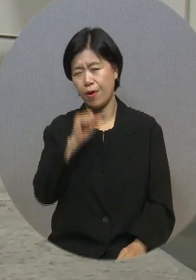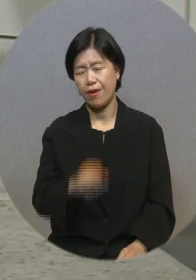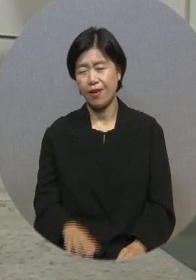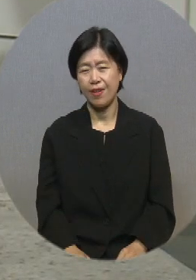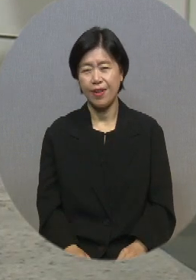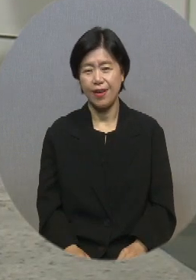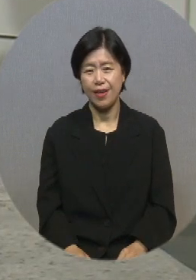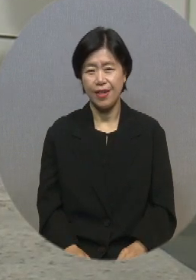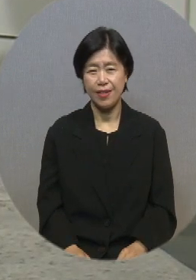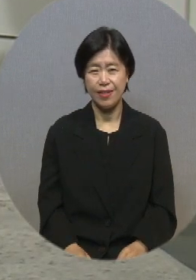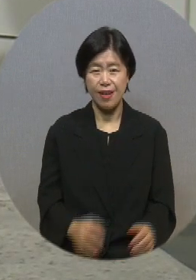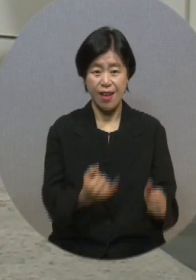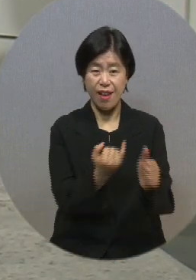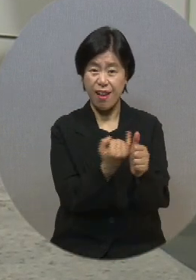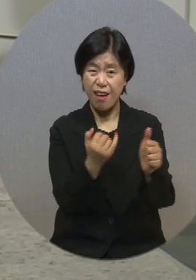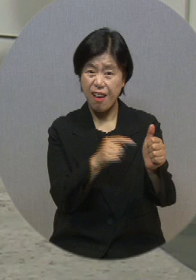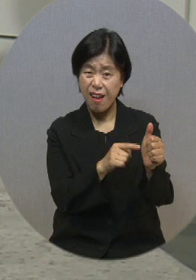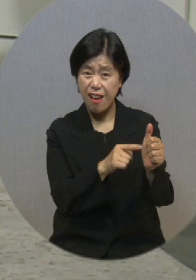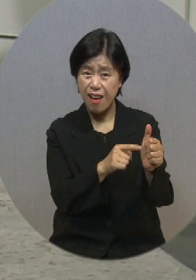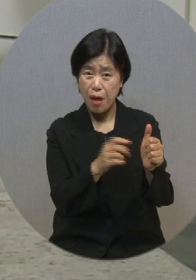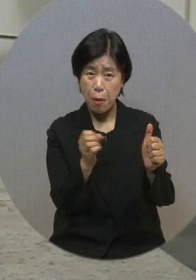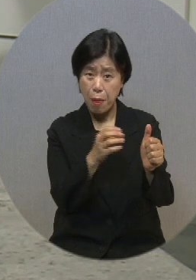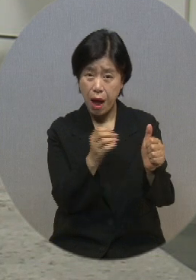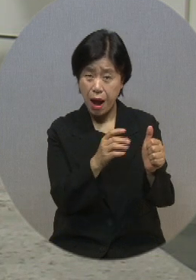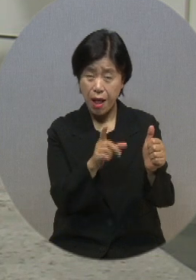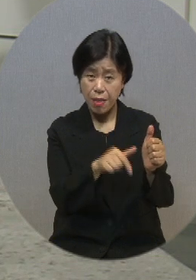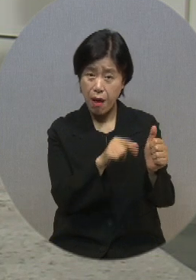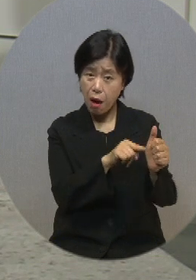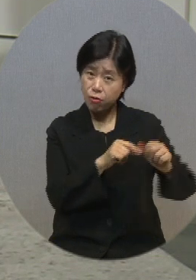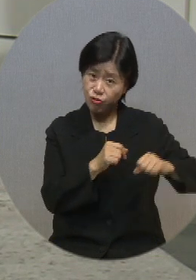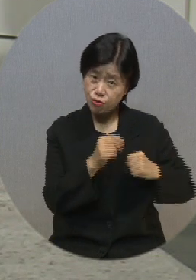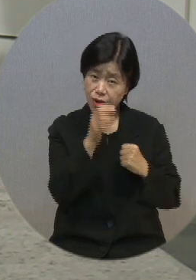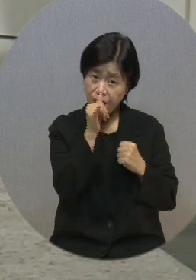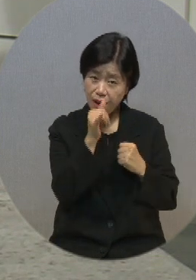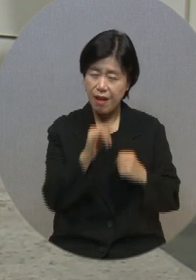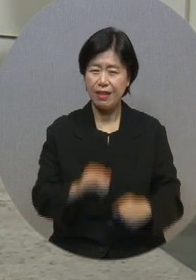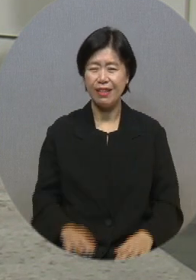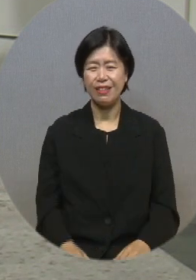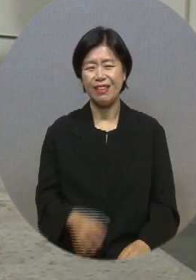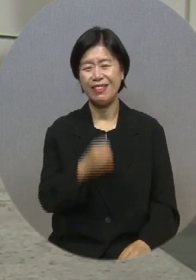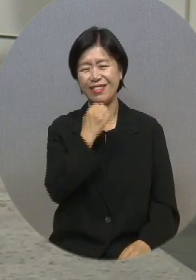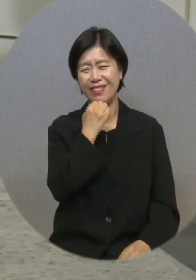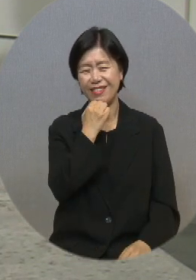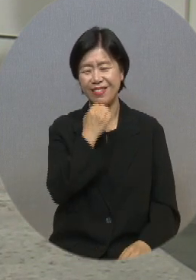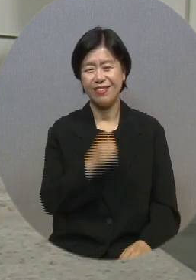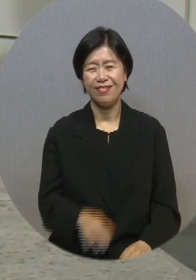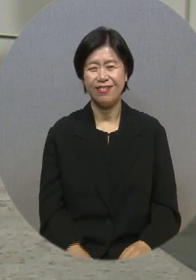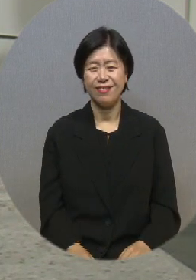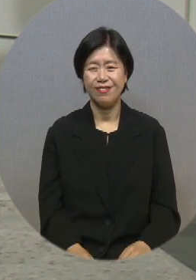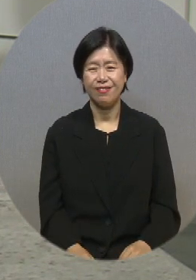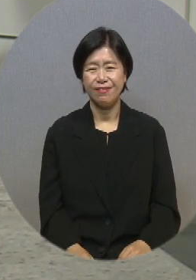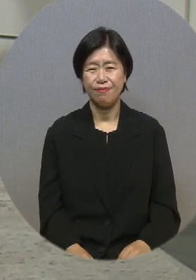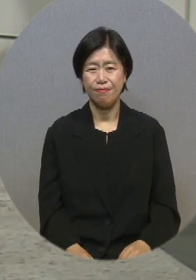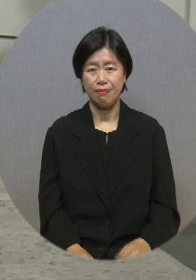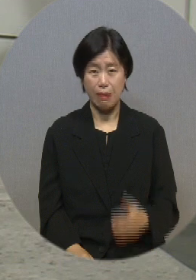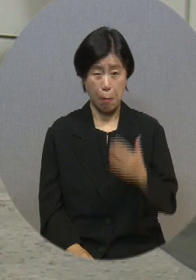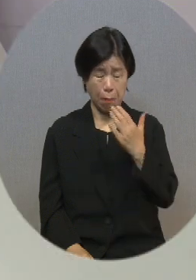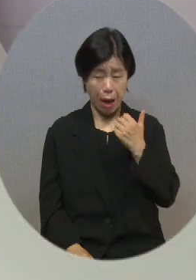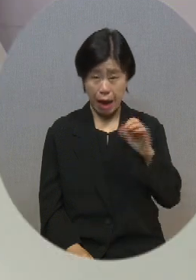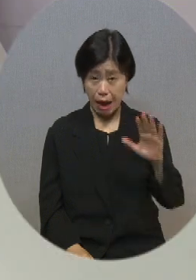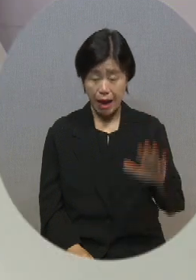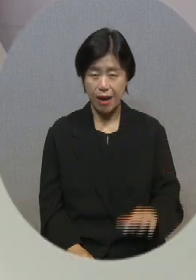듣죠? 예. 예. 그래서 어떤 분은 막 지긋지긋하다고도 그러는데. 예, 그렇진 않아요. 그런데